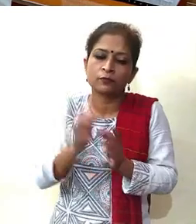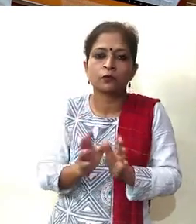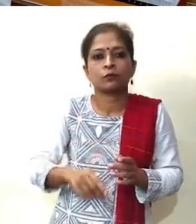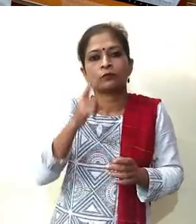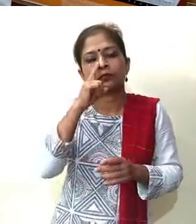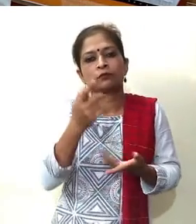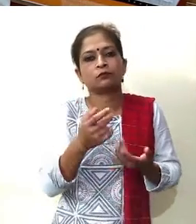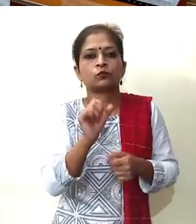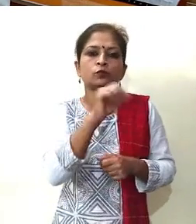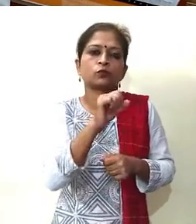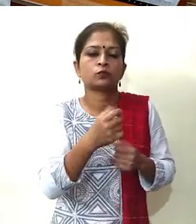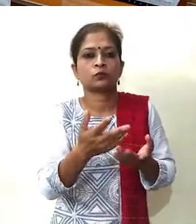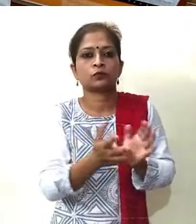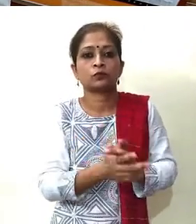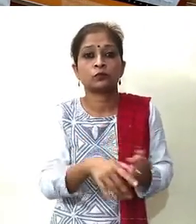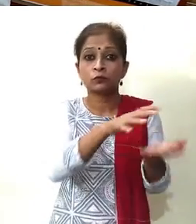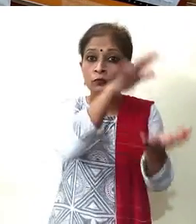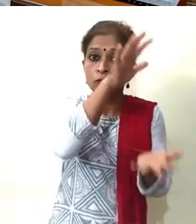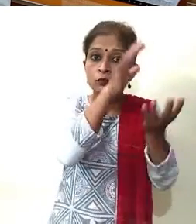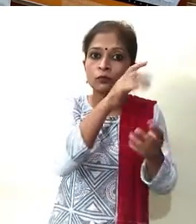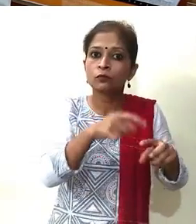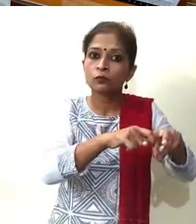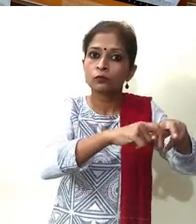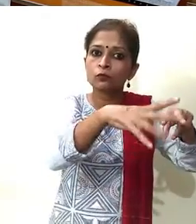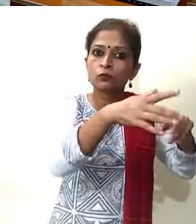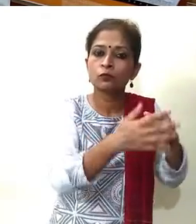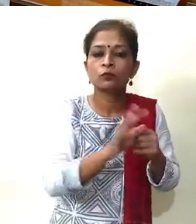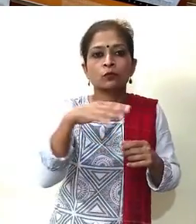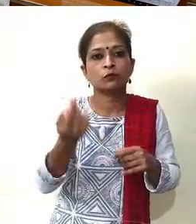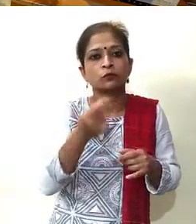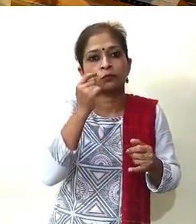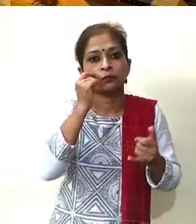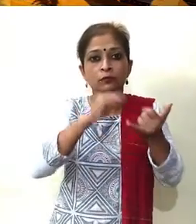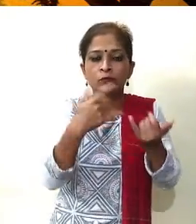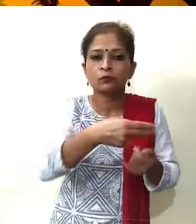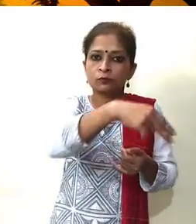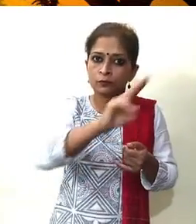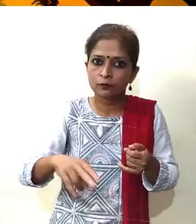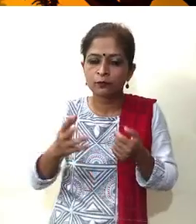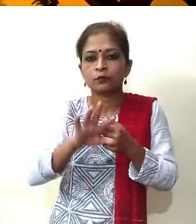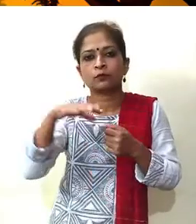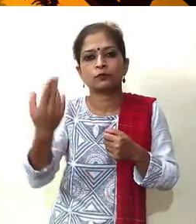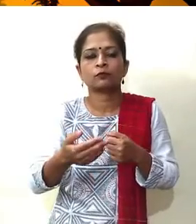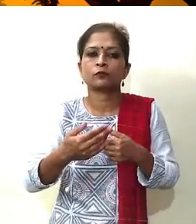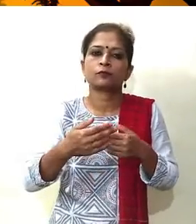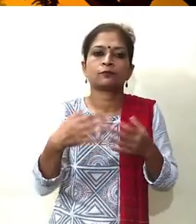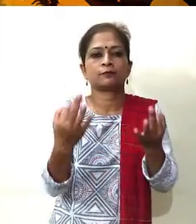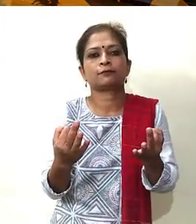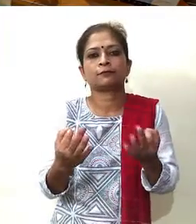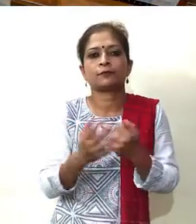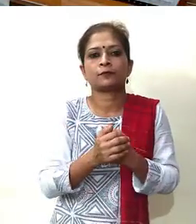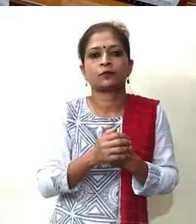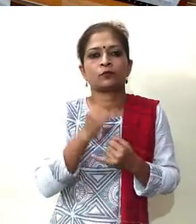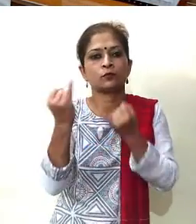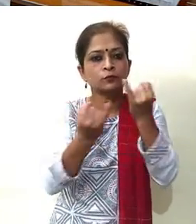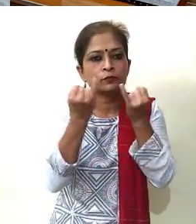हाँ। ग्रह छोड़ गया उनको, शंकर आए और तभी वो निकल पड़े। किस चीज की